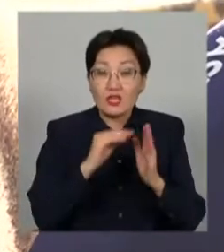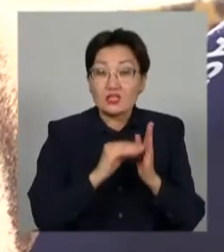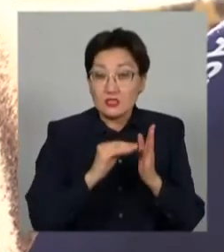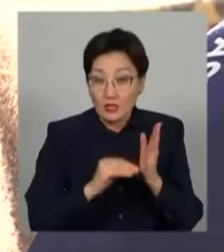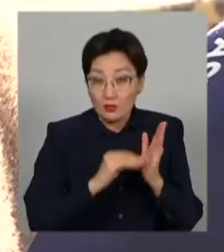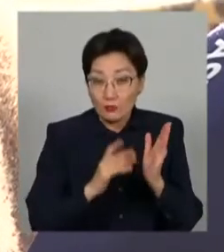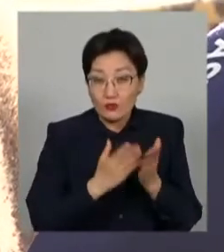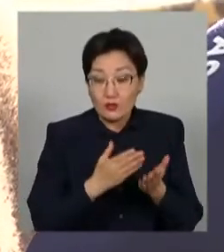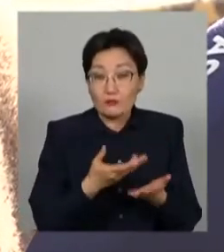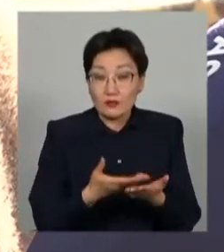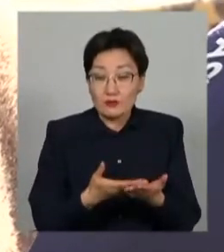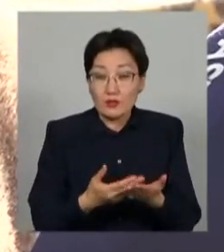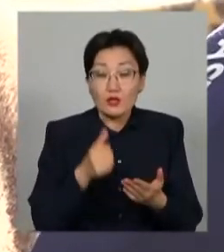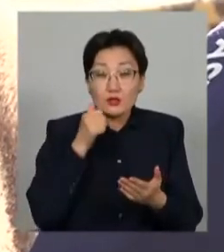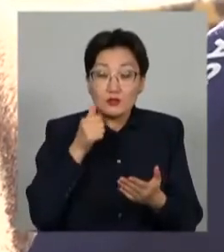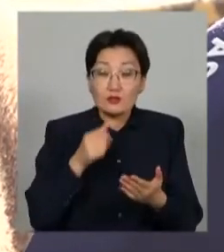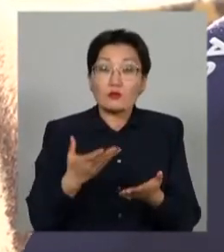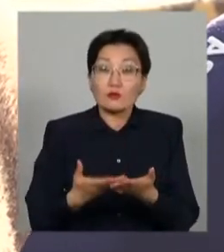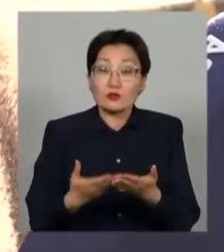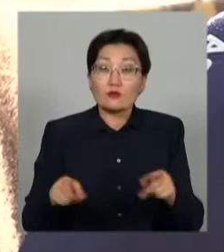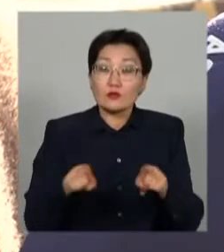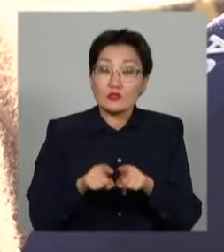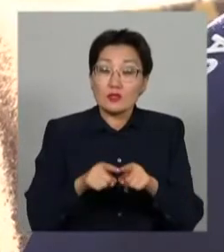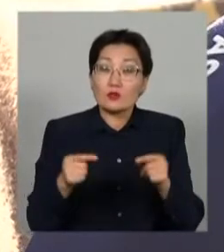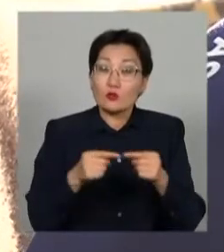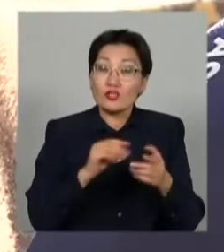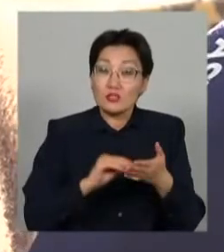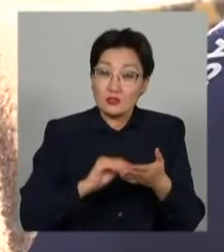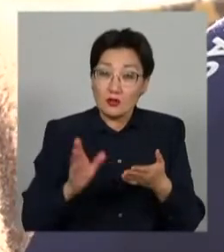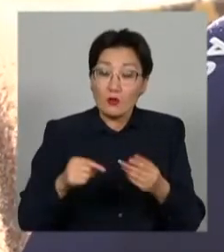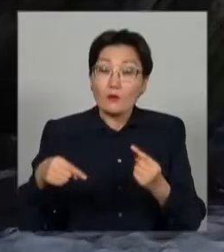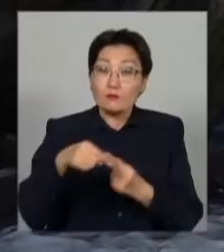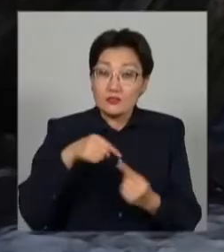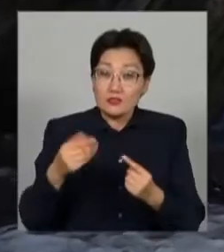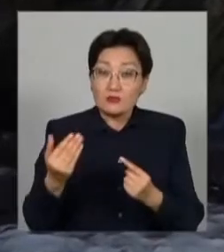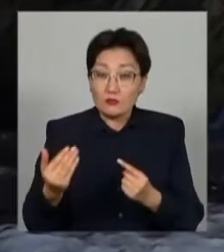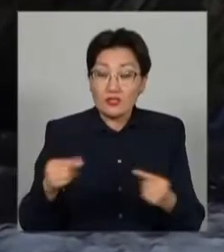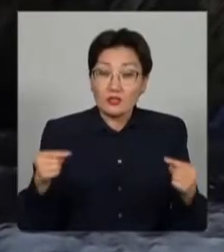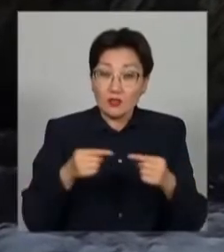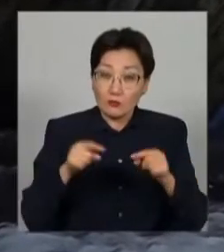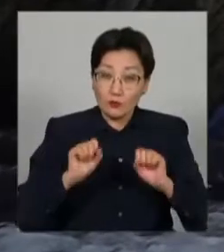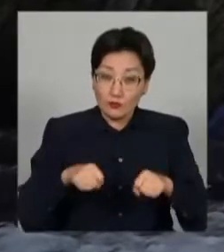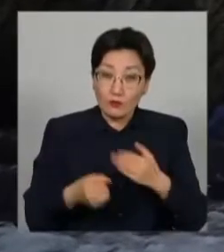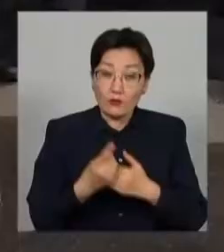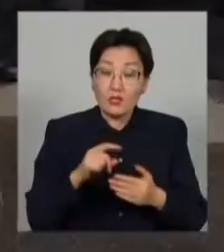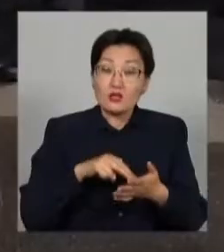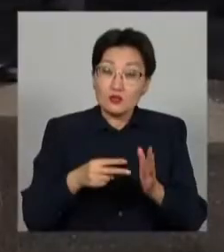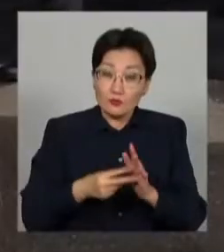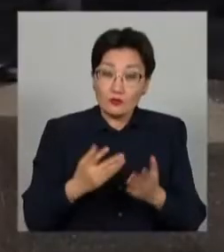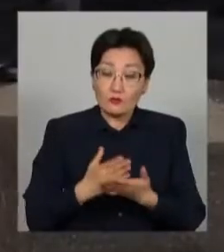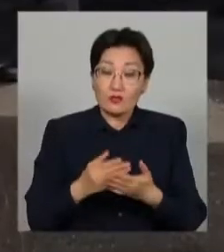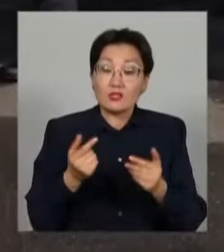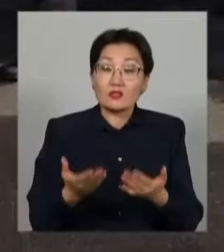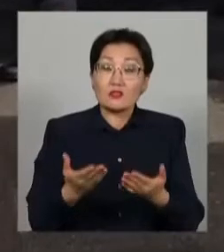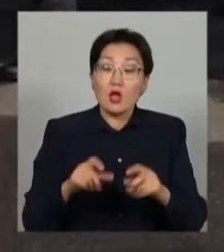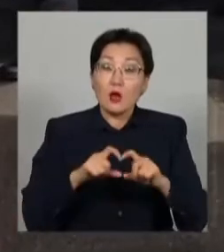Мінекей, ертеңге дейін осындай, осындай, осындай деген. Есесіне мына бизнес иесінің нақты мүмкіндігі пайда болады жоспарлауға. Тағы да мына